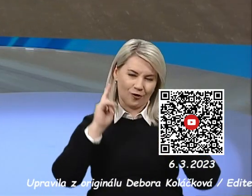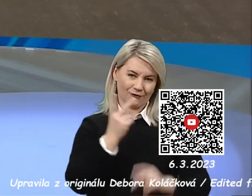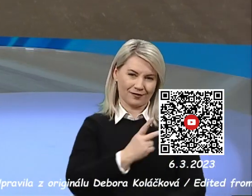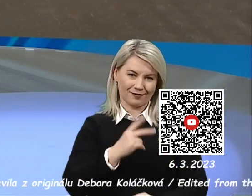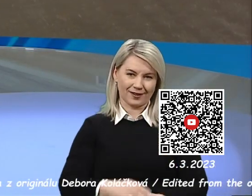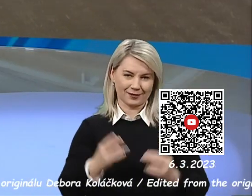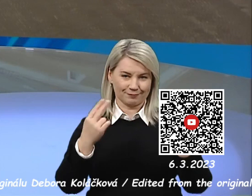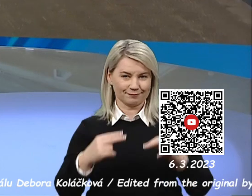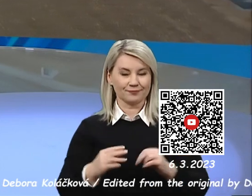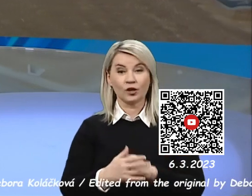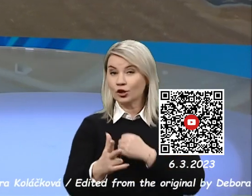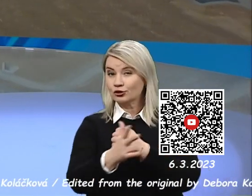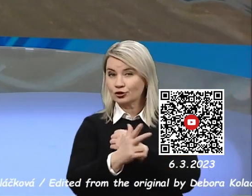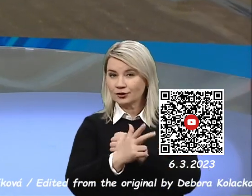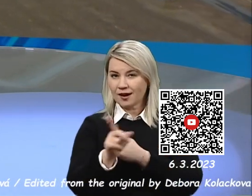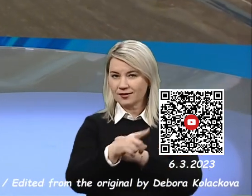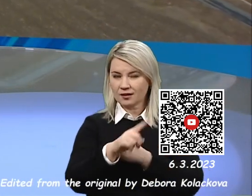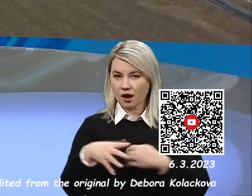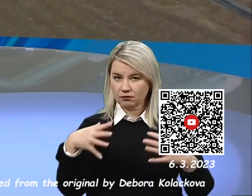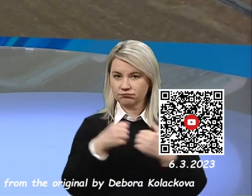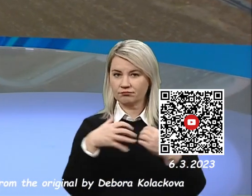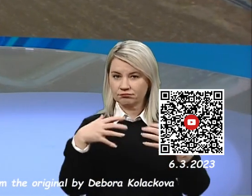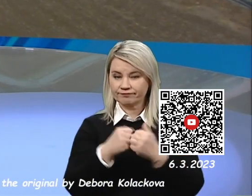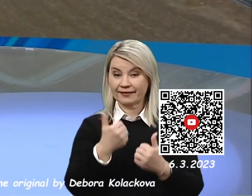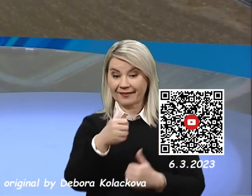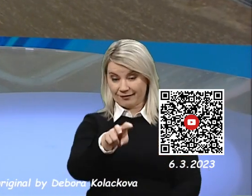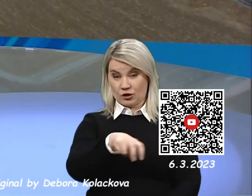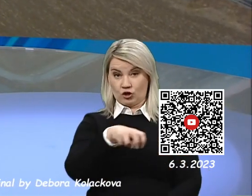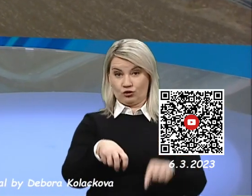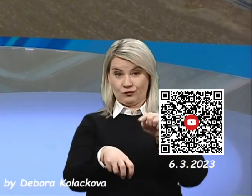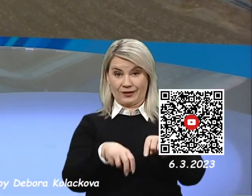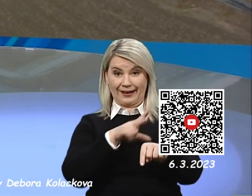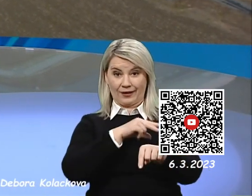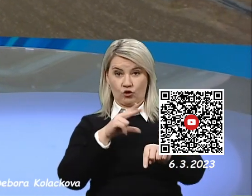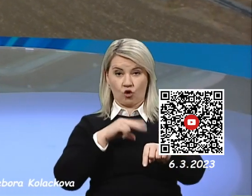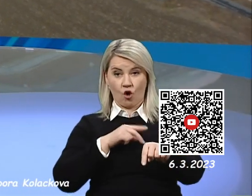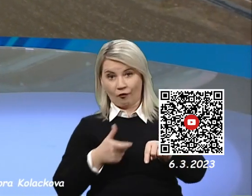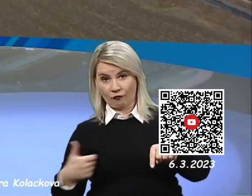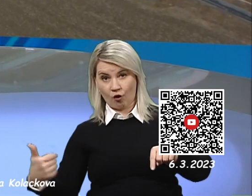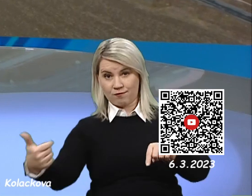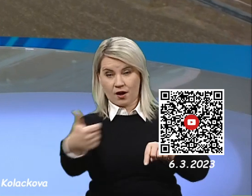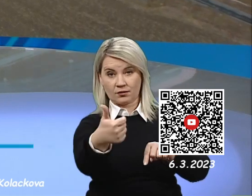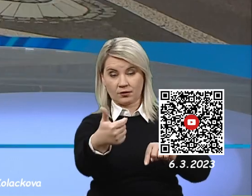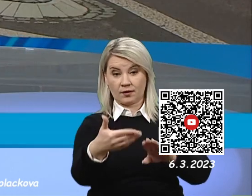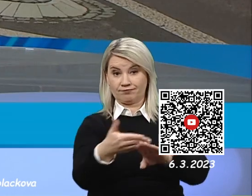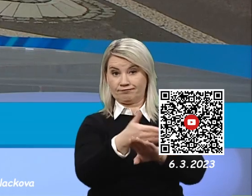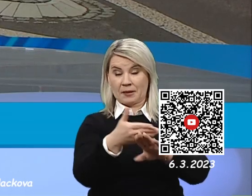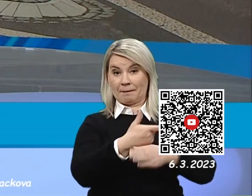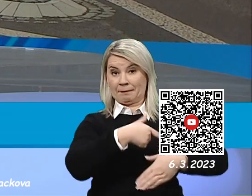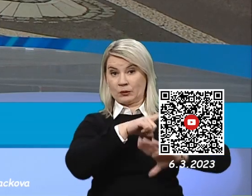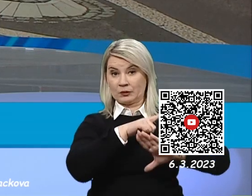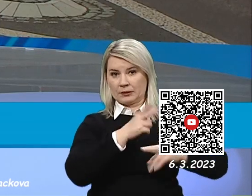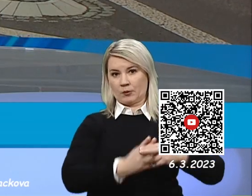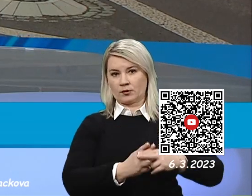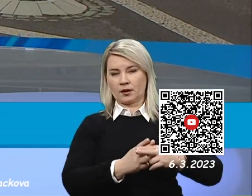13 dopravních nehod se během roku a půl stalo na jedné křižovatce krnovského obchvatu. Poslední během minulého týdne. Město si